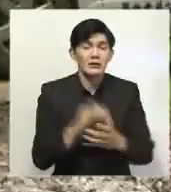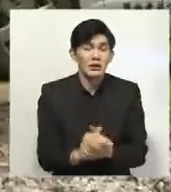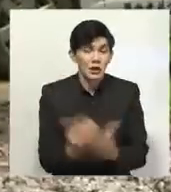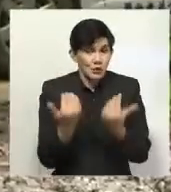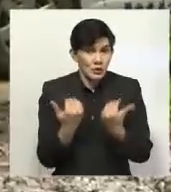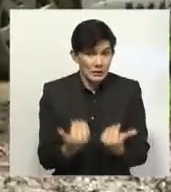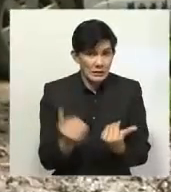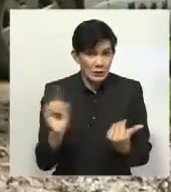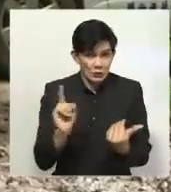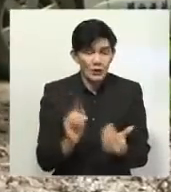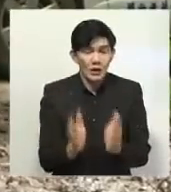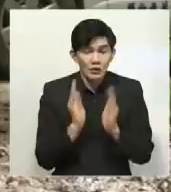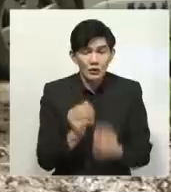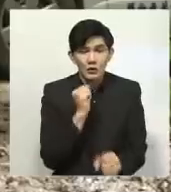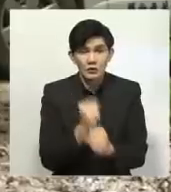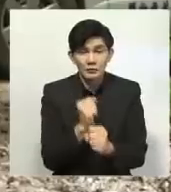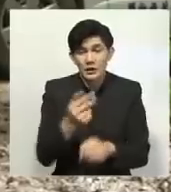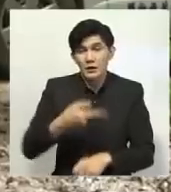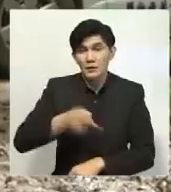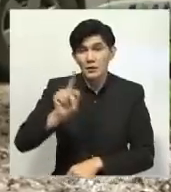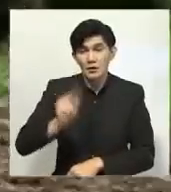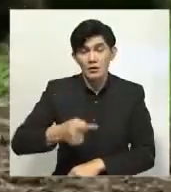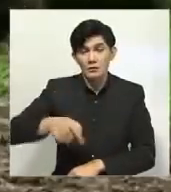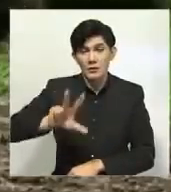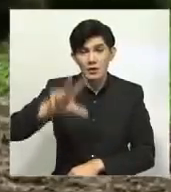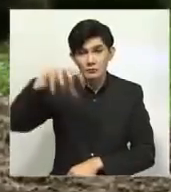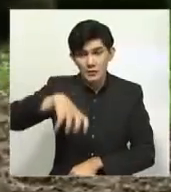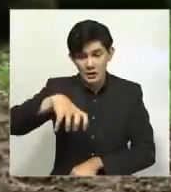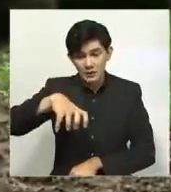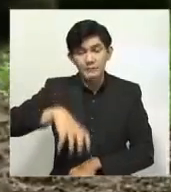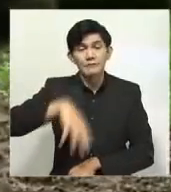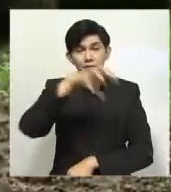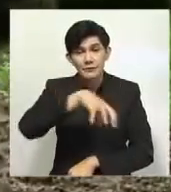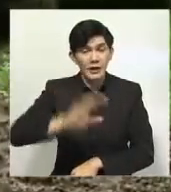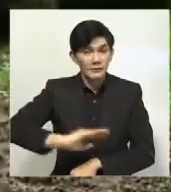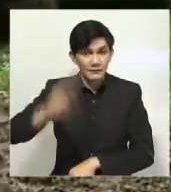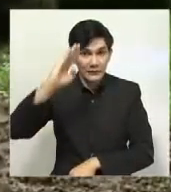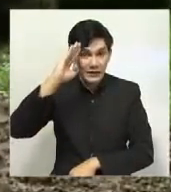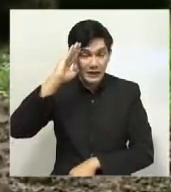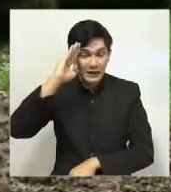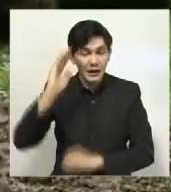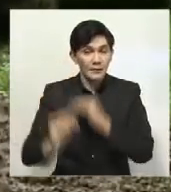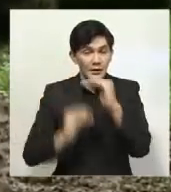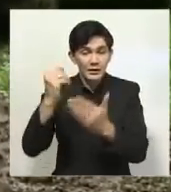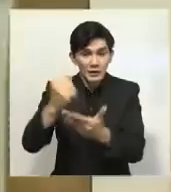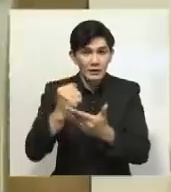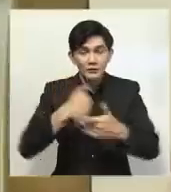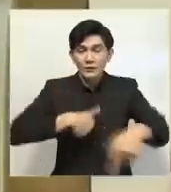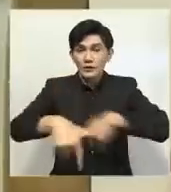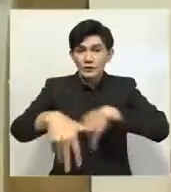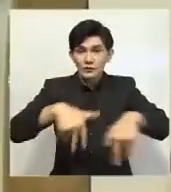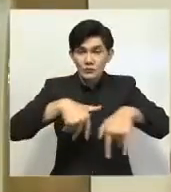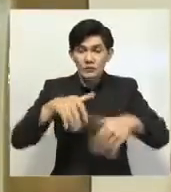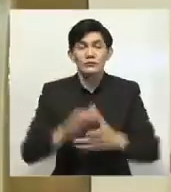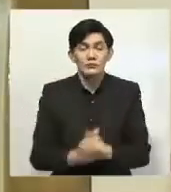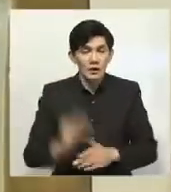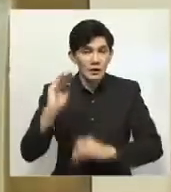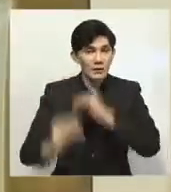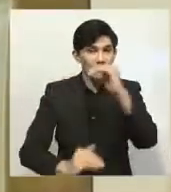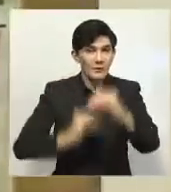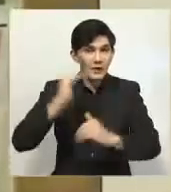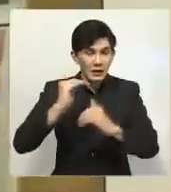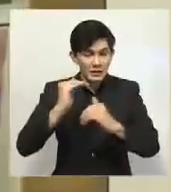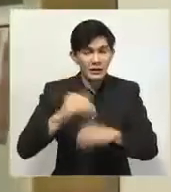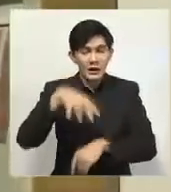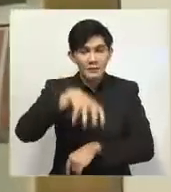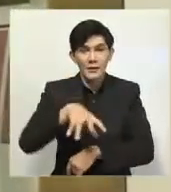ในขณะนี้นะครับเจ้าหน้าที่กรมป้องกันและบรรเทาสาธารณภัยพร้อมด้วยหน่วยบัญชาการทหารพัฒนาช่วยเหลือประชาชนหน่วยพัฒนาการเคลื่อ